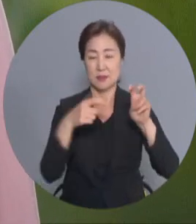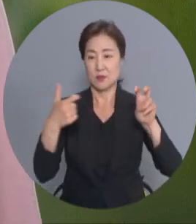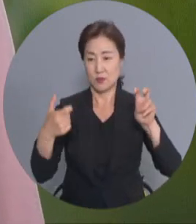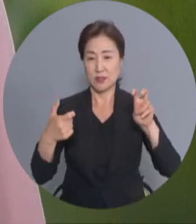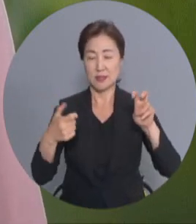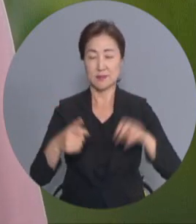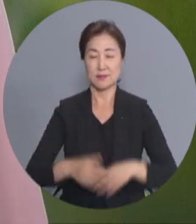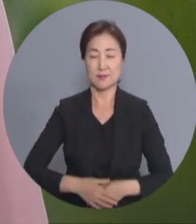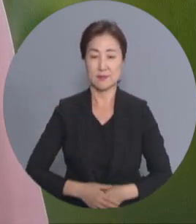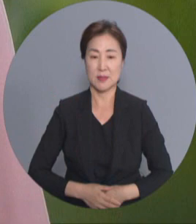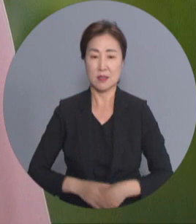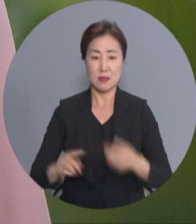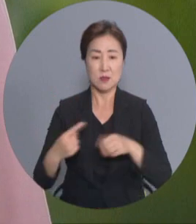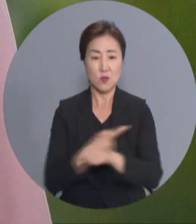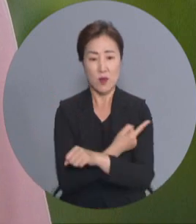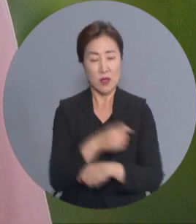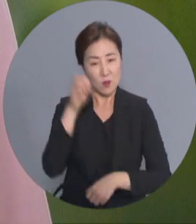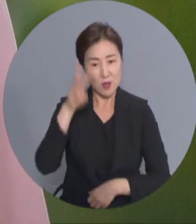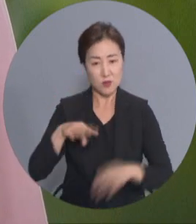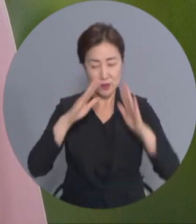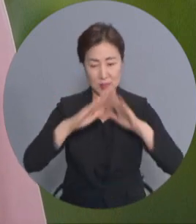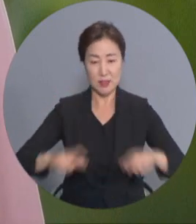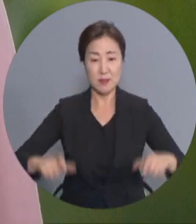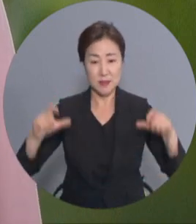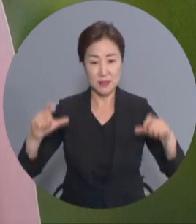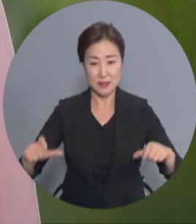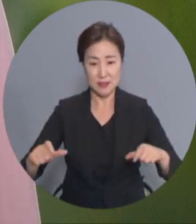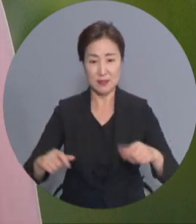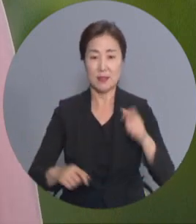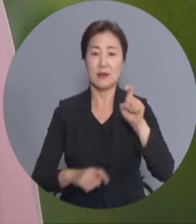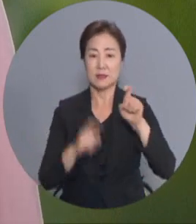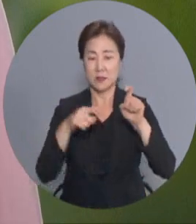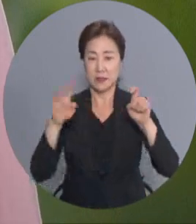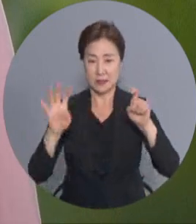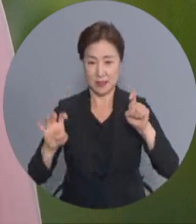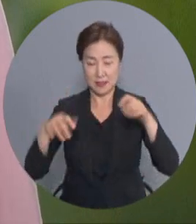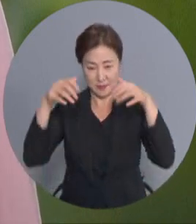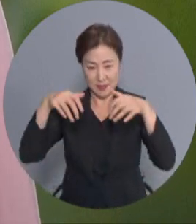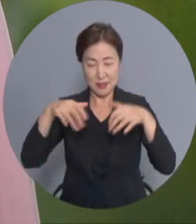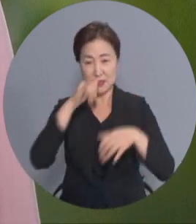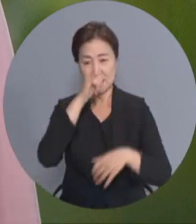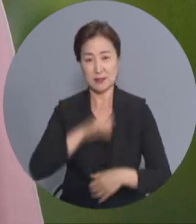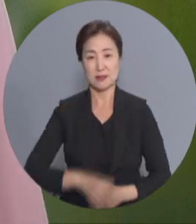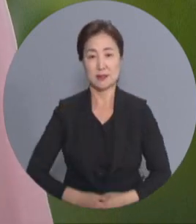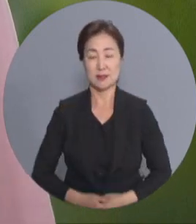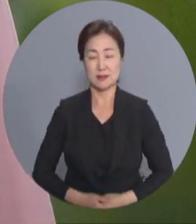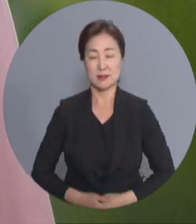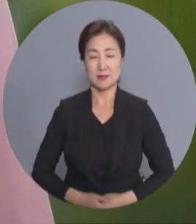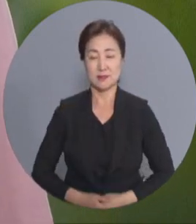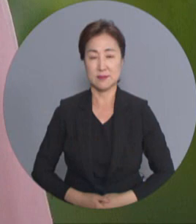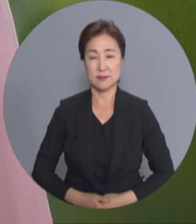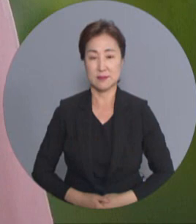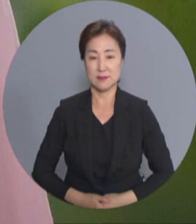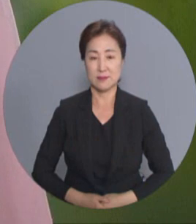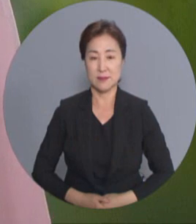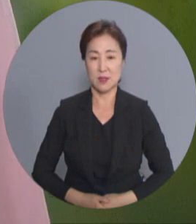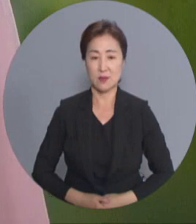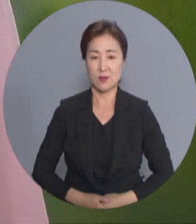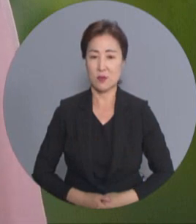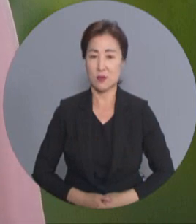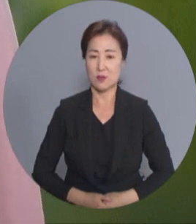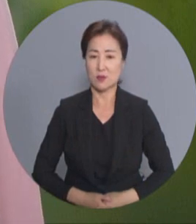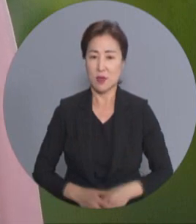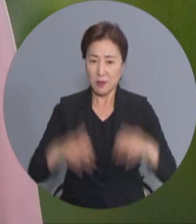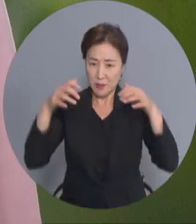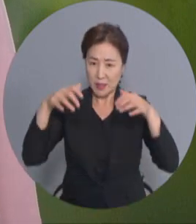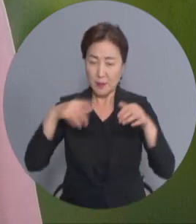60mm 그밖에 광주와 전남 내륙에는 10에서 40mm 비가 예상됩니다 비와 함께 기온도 조금